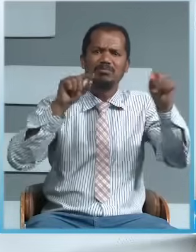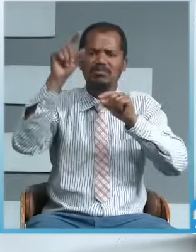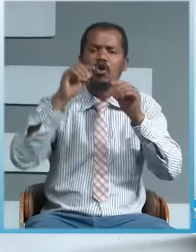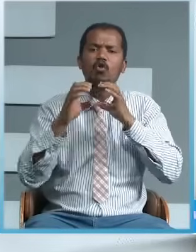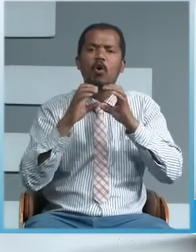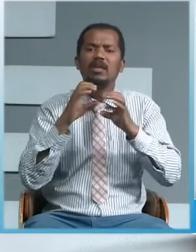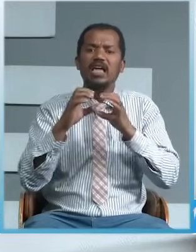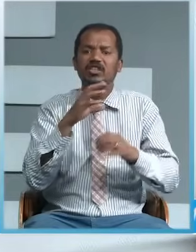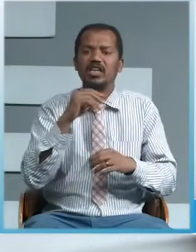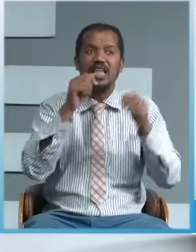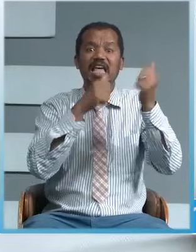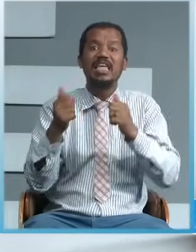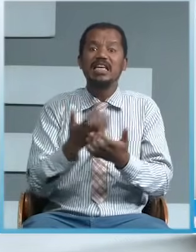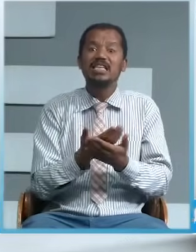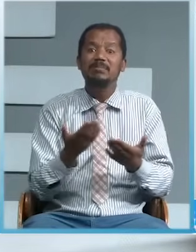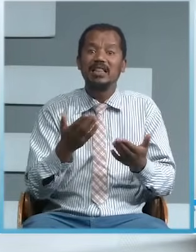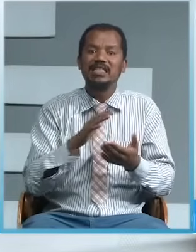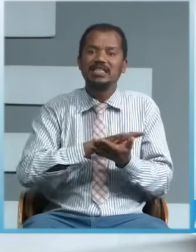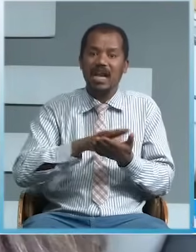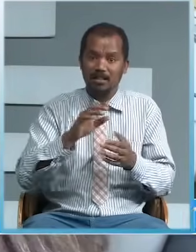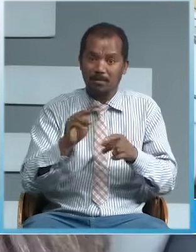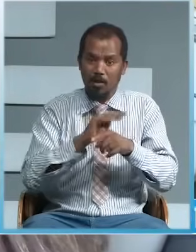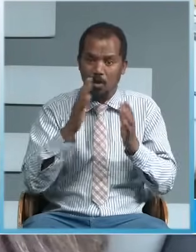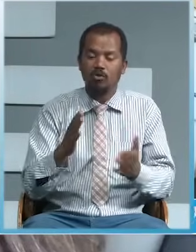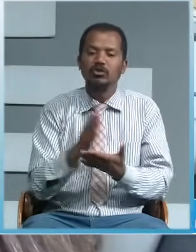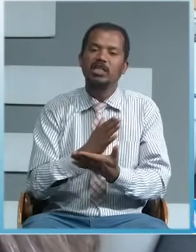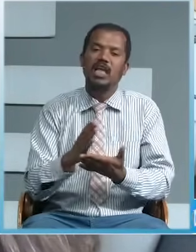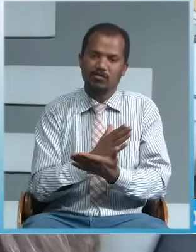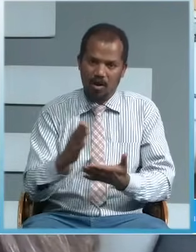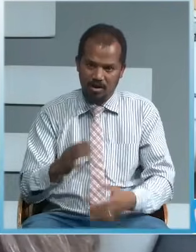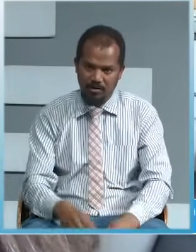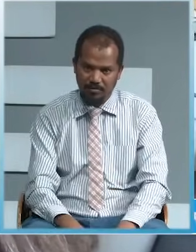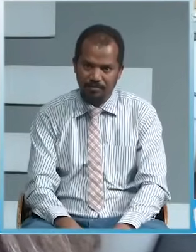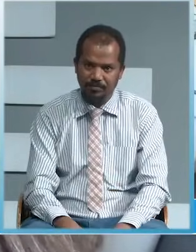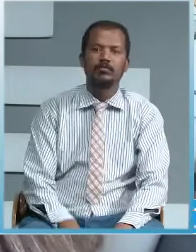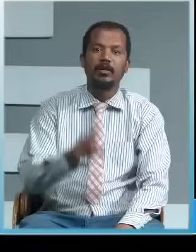የተውጣጡ የኮሙኒኬሽንና የአየር ንብረት ጥራት ባለሙያዎች ተሳትፈዋል።